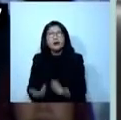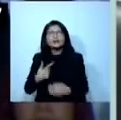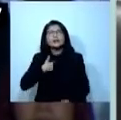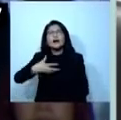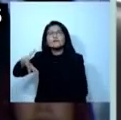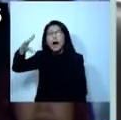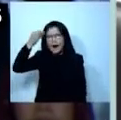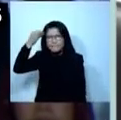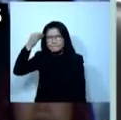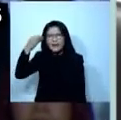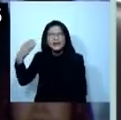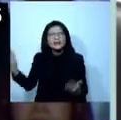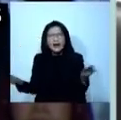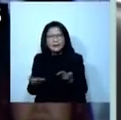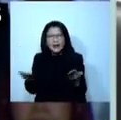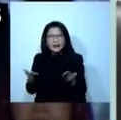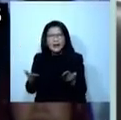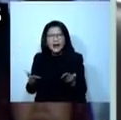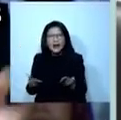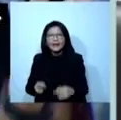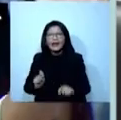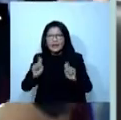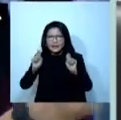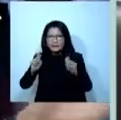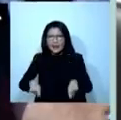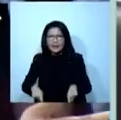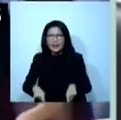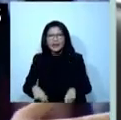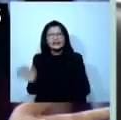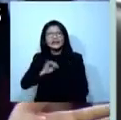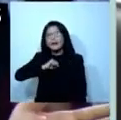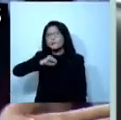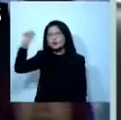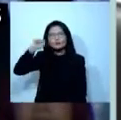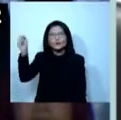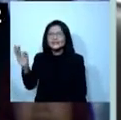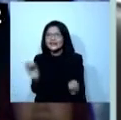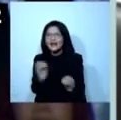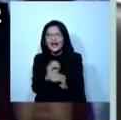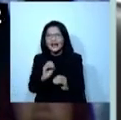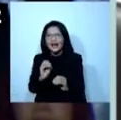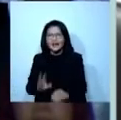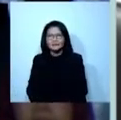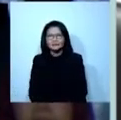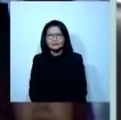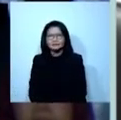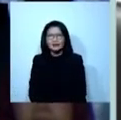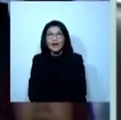secara personal. Saya kira itu menjadi salah satu bagian dari kedewasaan politik kita ya. Artinya memang